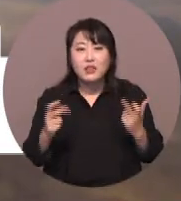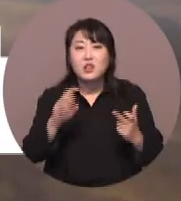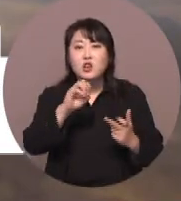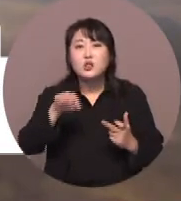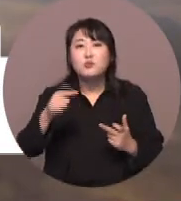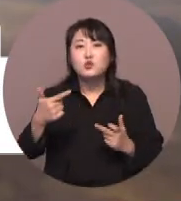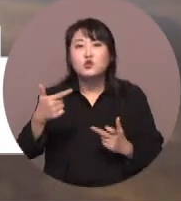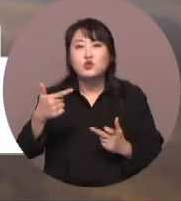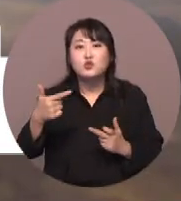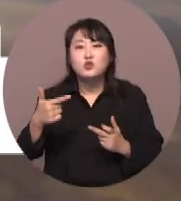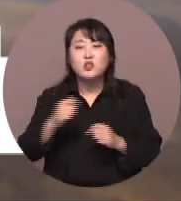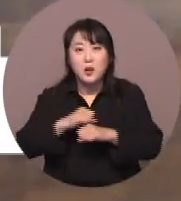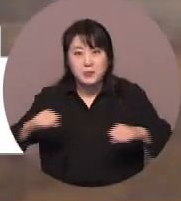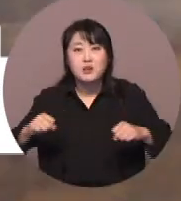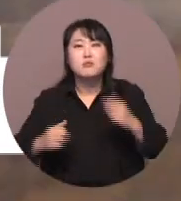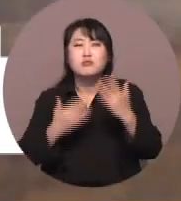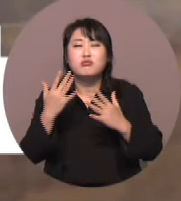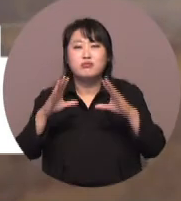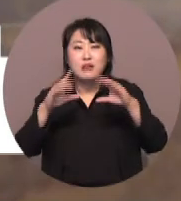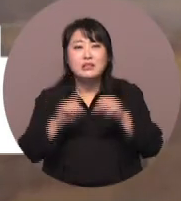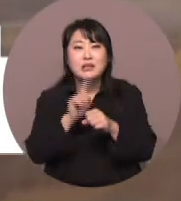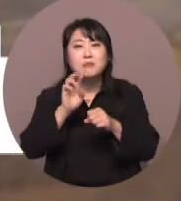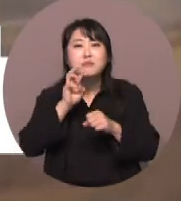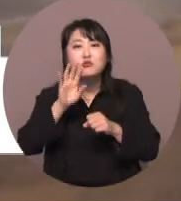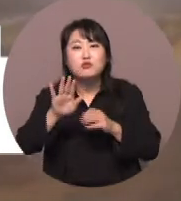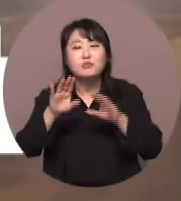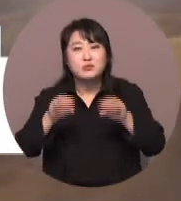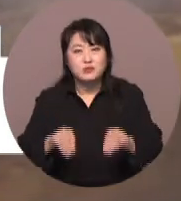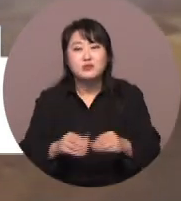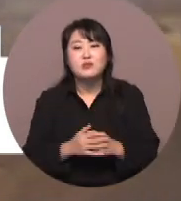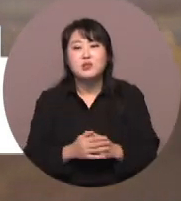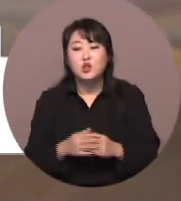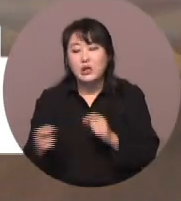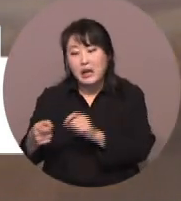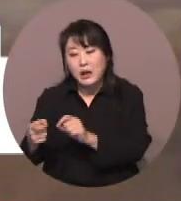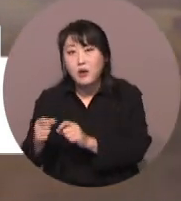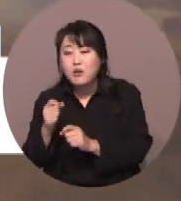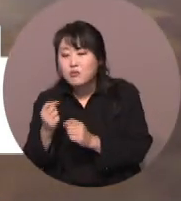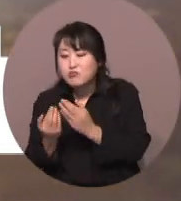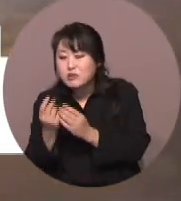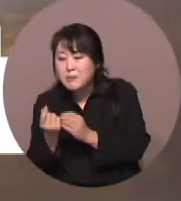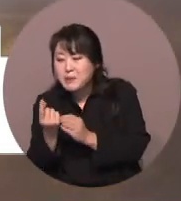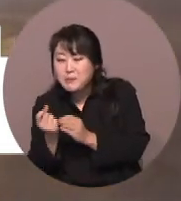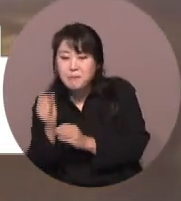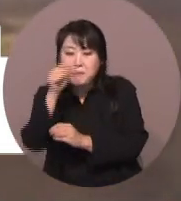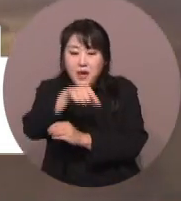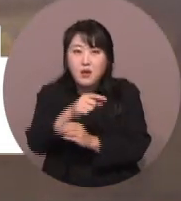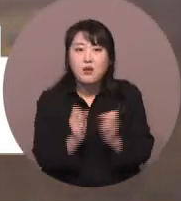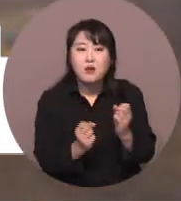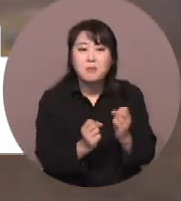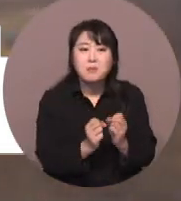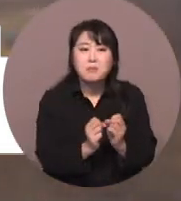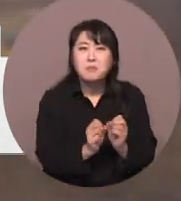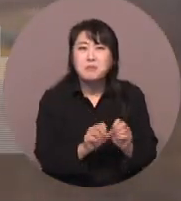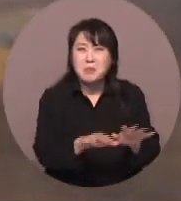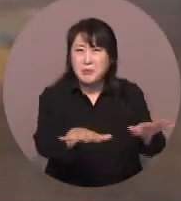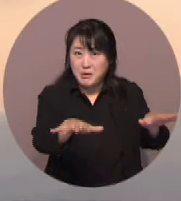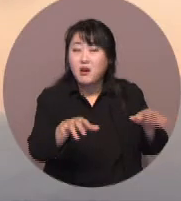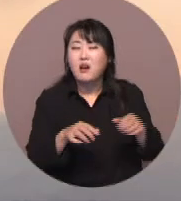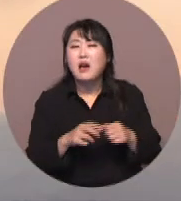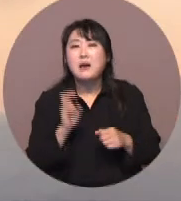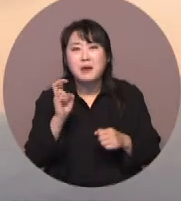꺼졌습니다 산림 당국은 인근 농지 에서 발생한 불티가 번지면서 불길이 시작된 것으로 보고 정확한